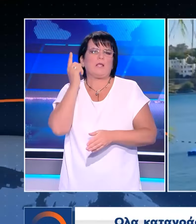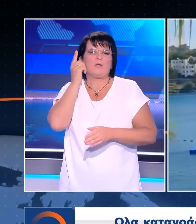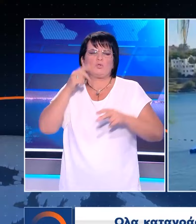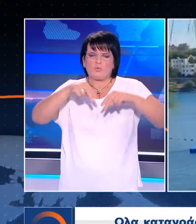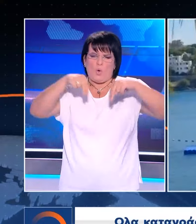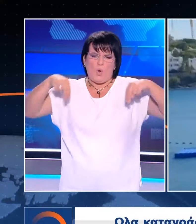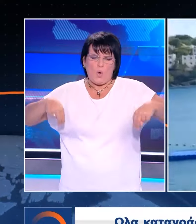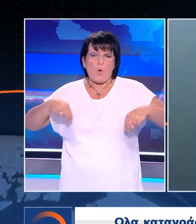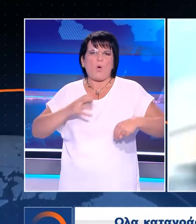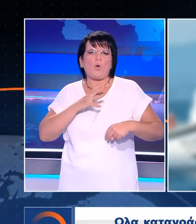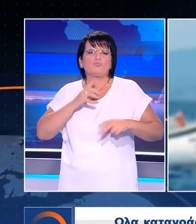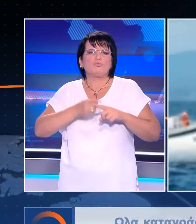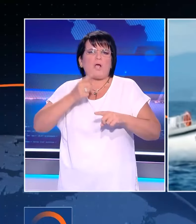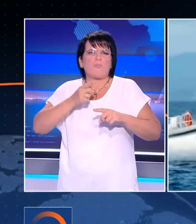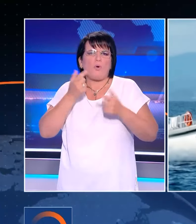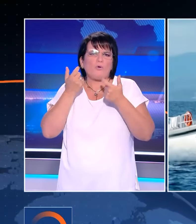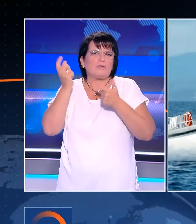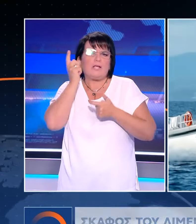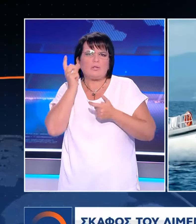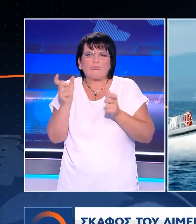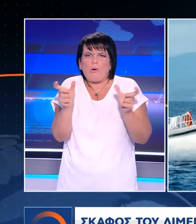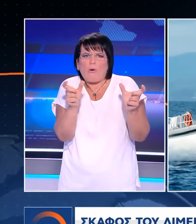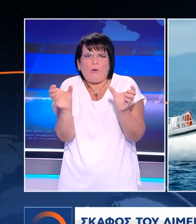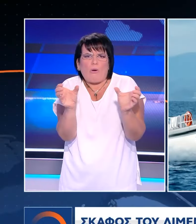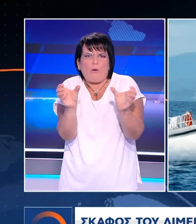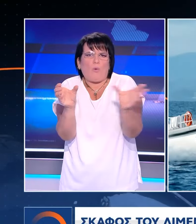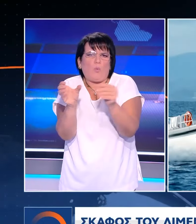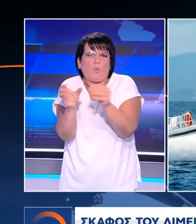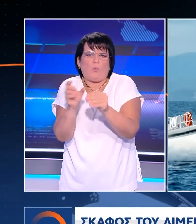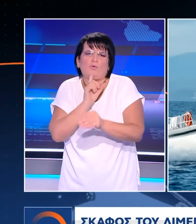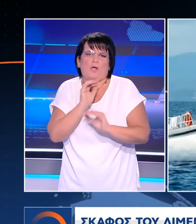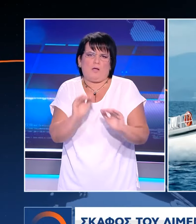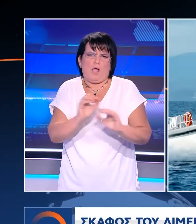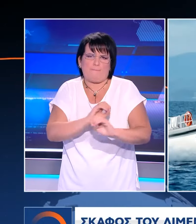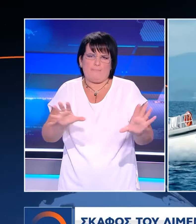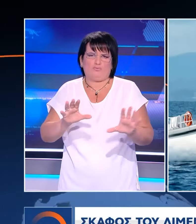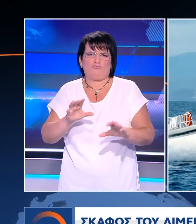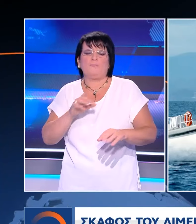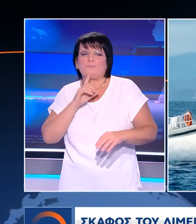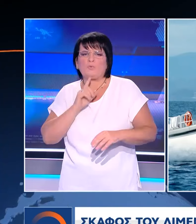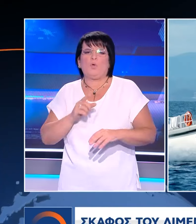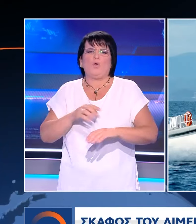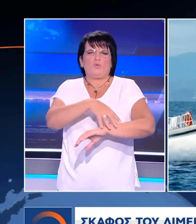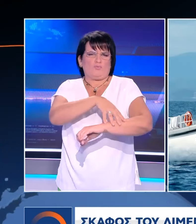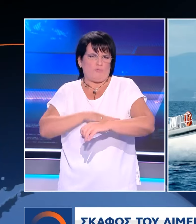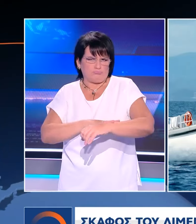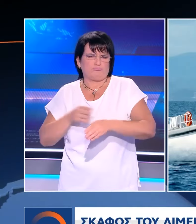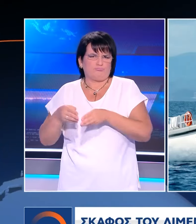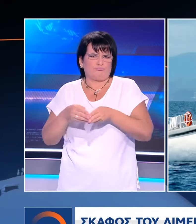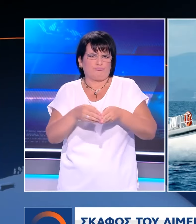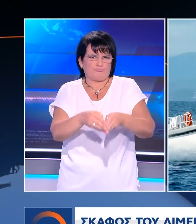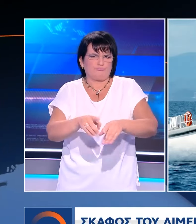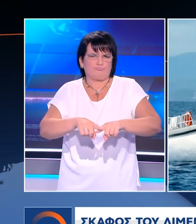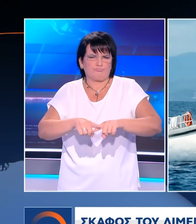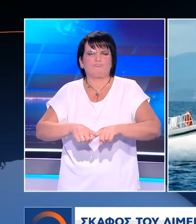κινητά τούρκων πολιτών τα στελέχη του λιμενικού σώματος που ανέλαβαν άμεσα δράση έφτασαν στον τόπο του συμβάντος και όπως διαπιστώθηκε τα